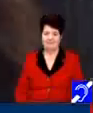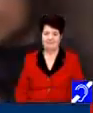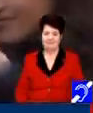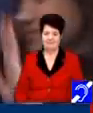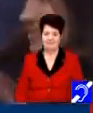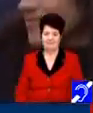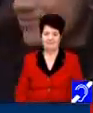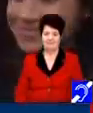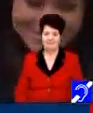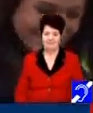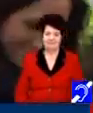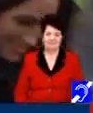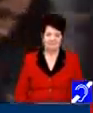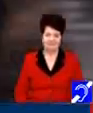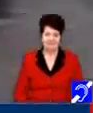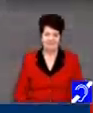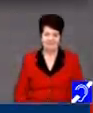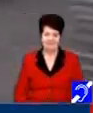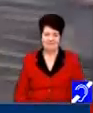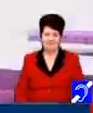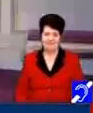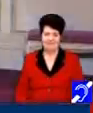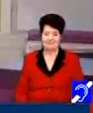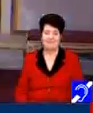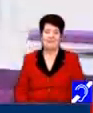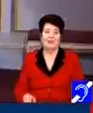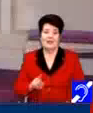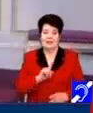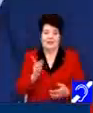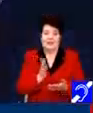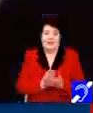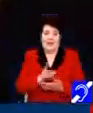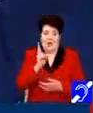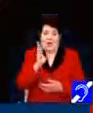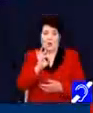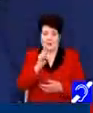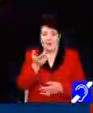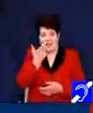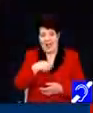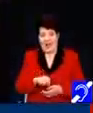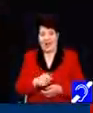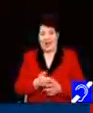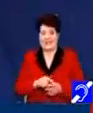she feels a little bit, Meghan has to curtsy to her. Kate este conservatoare și elegantă, iar